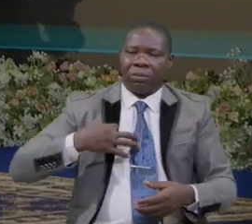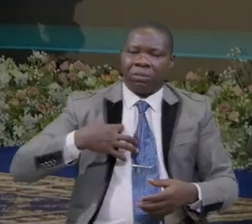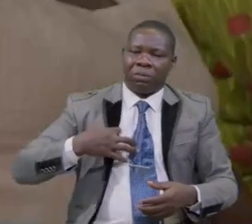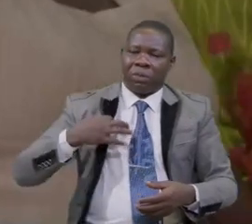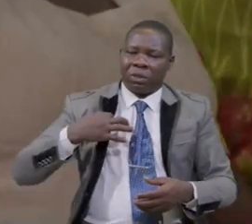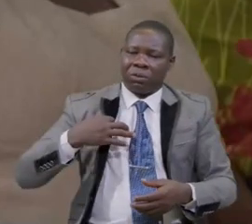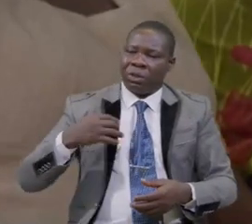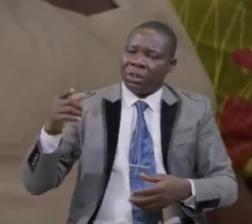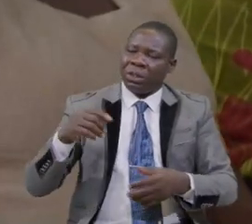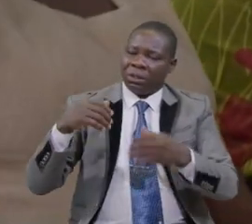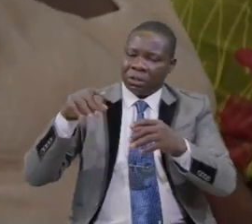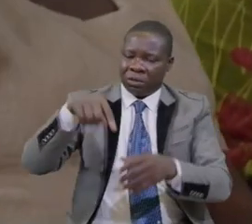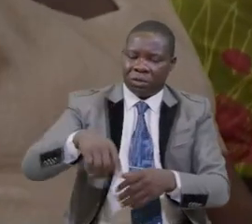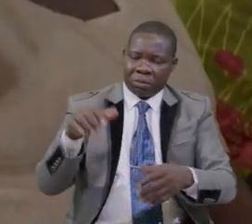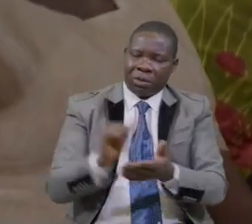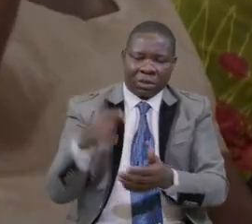prendre.